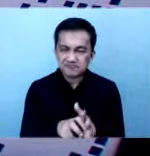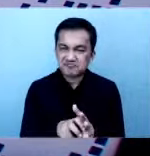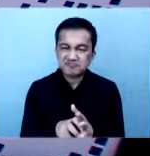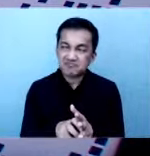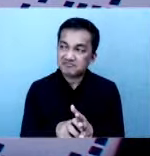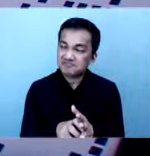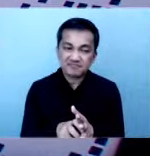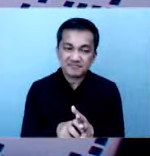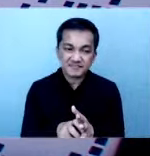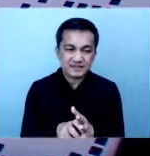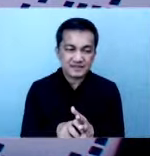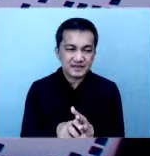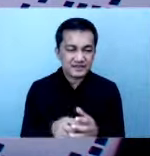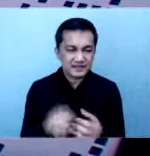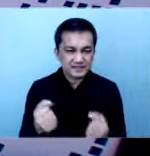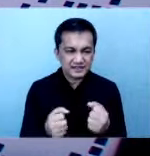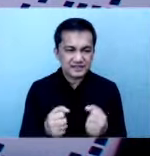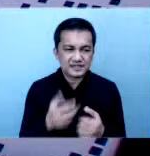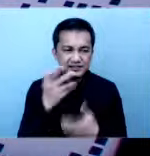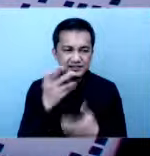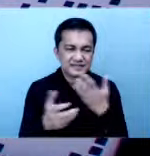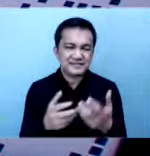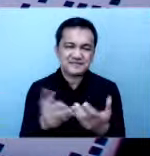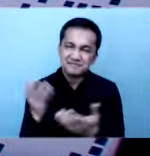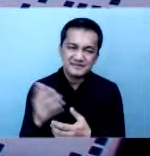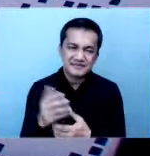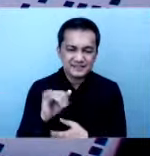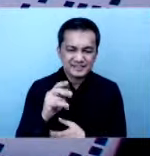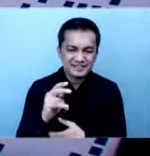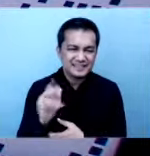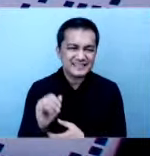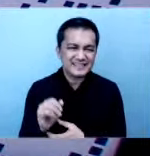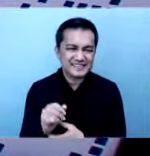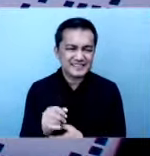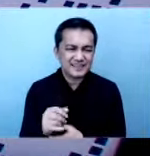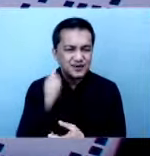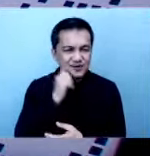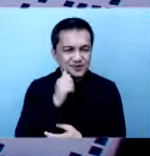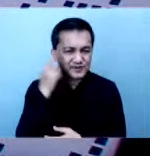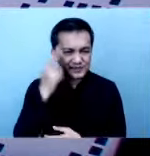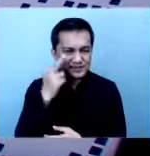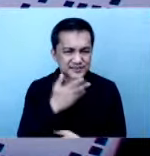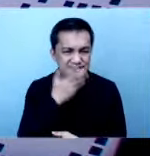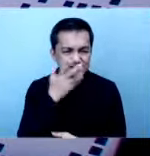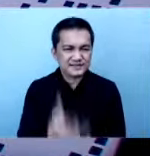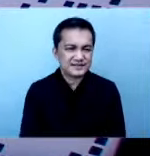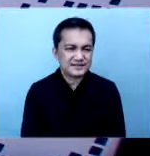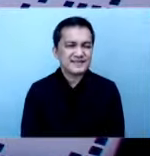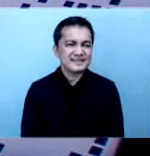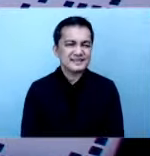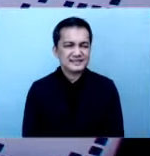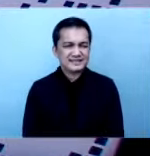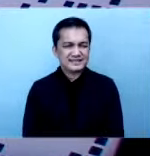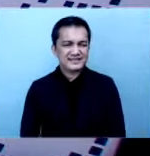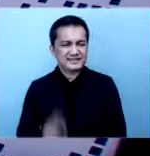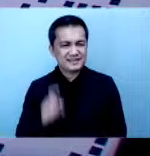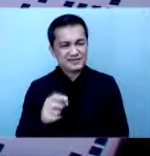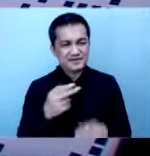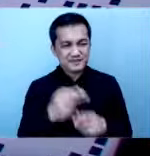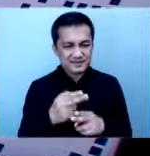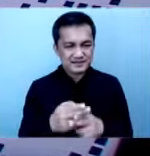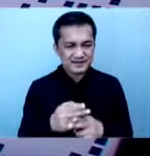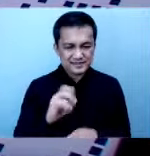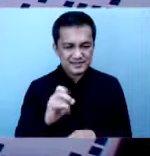ng race car, ano, titili pa si Johnny eh. Laging may dahilan para tumitili. Dapat ata yung pangalan ng segment ko,